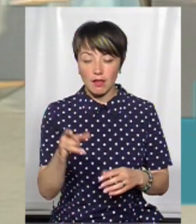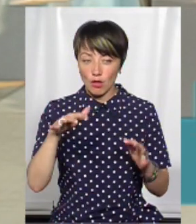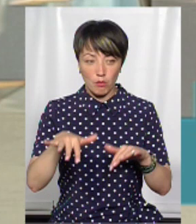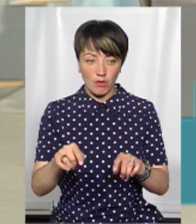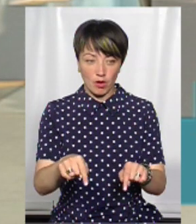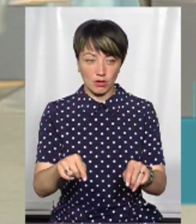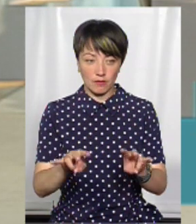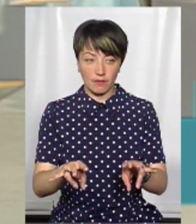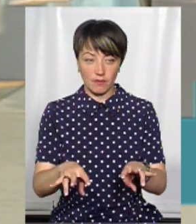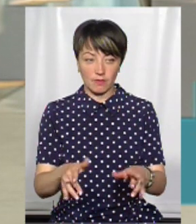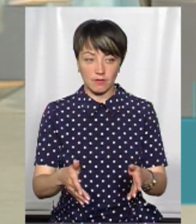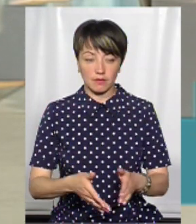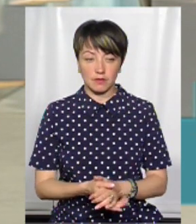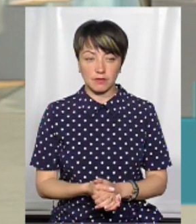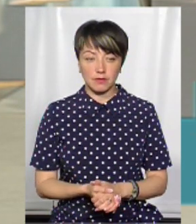же ж пляжі.